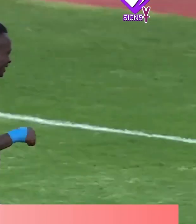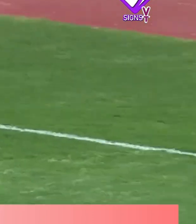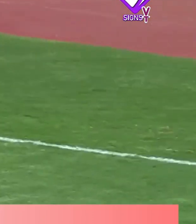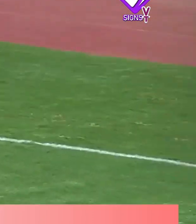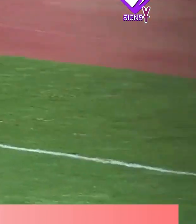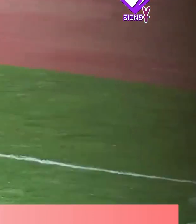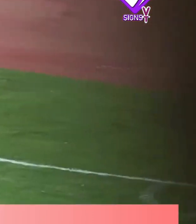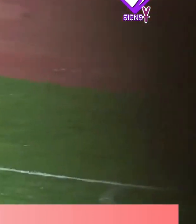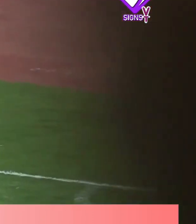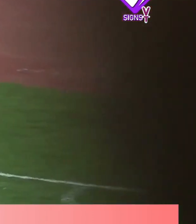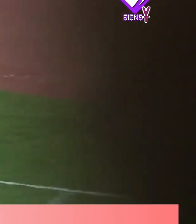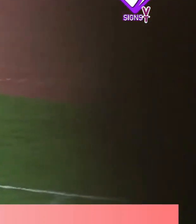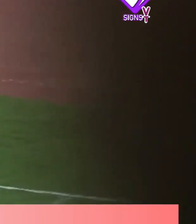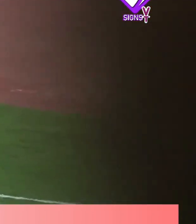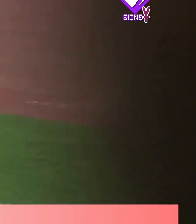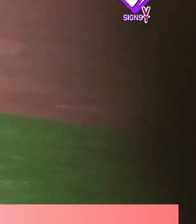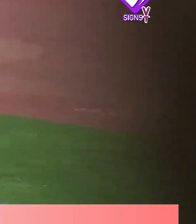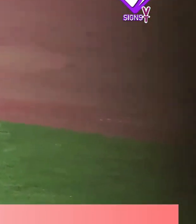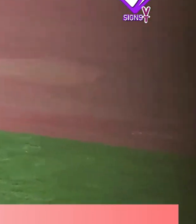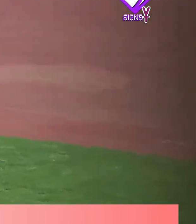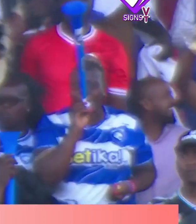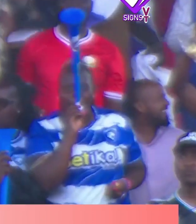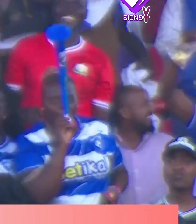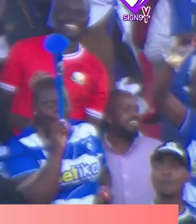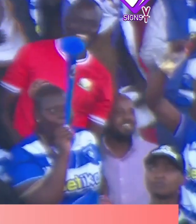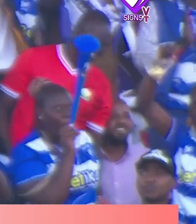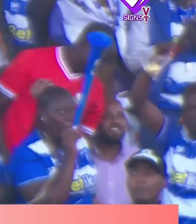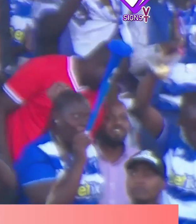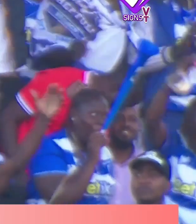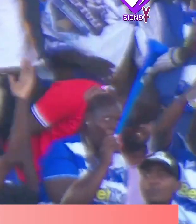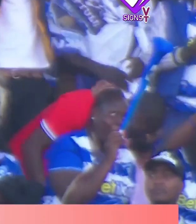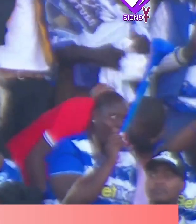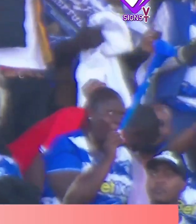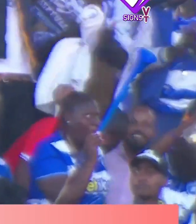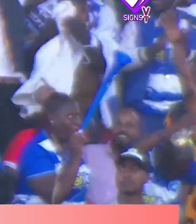anasema walianza kusherehekea mapema. Shughuli bado haijaanza.